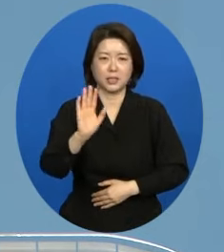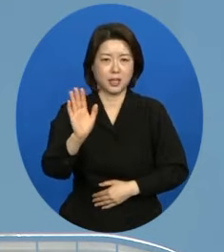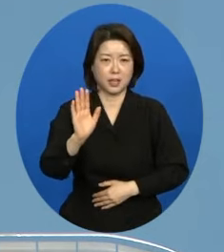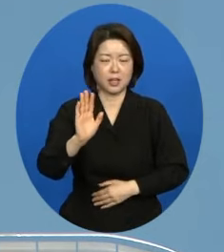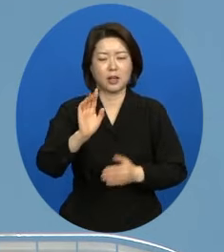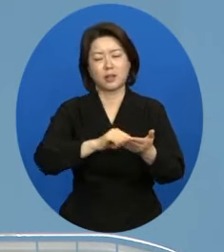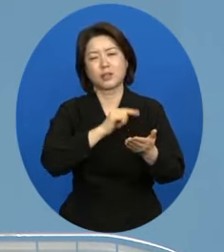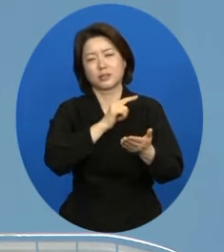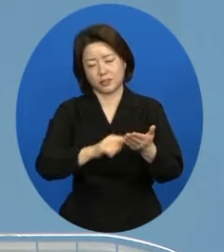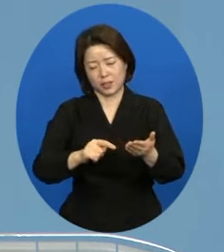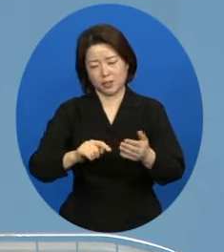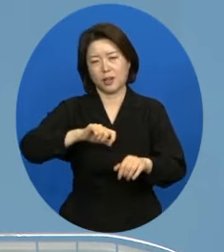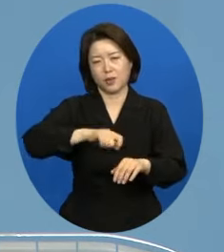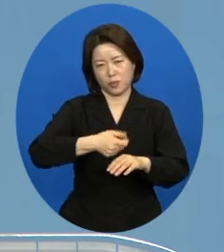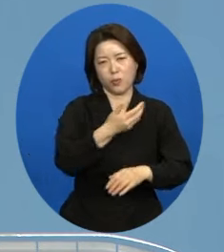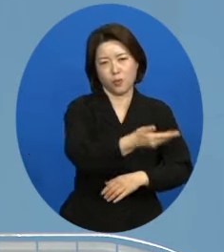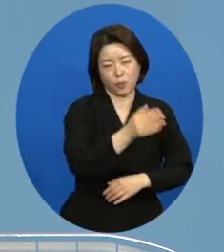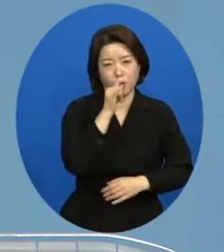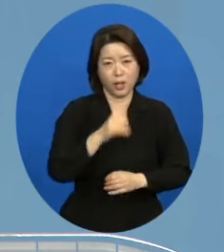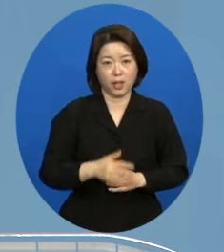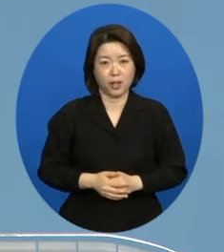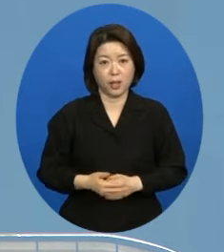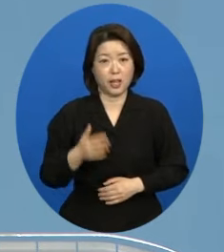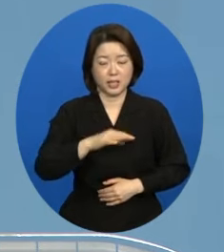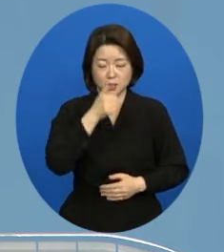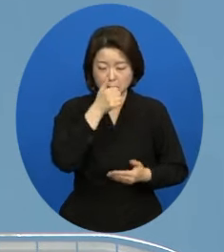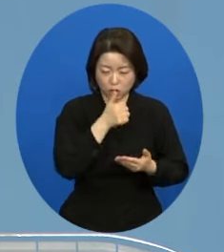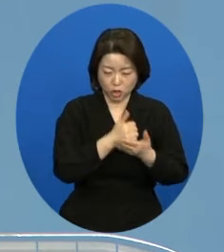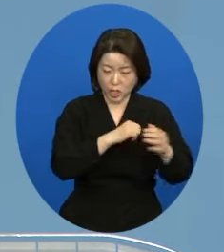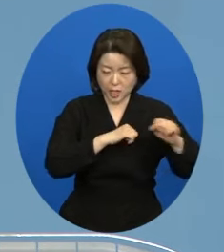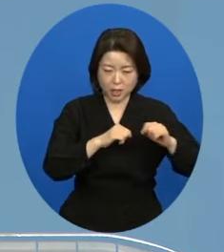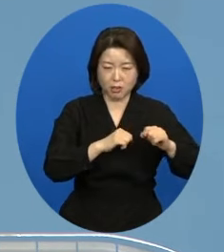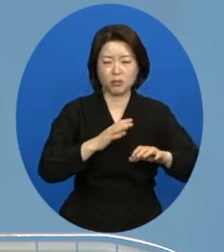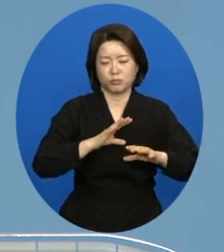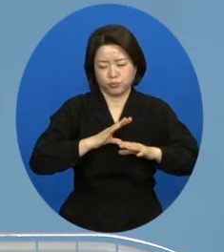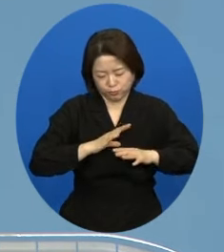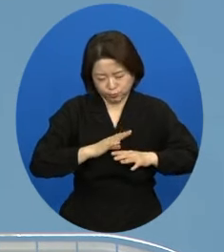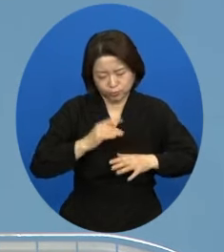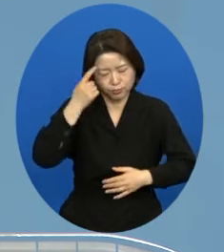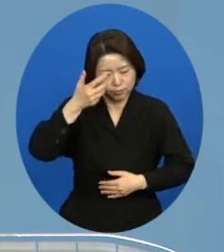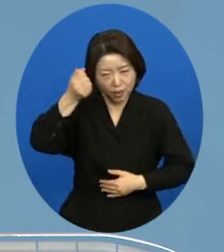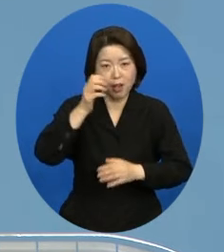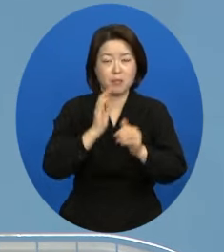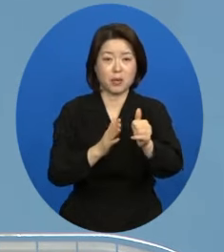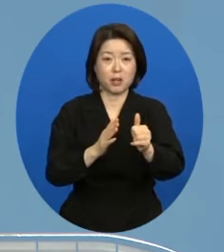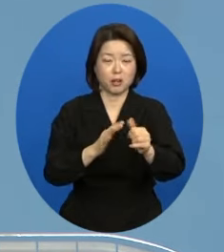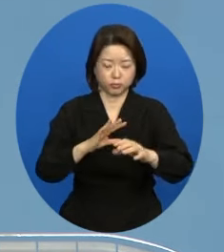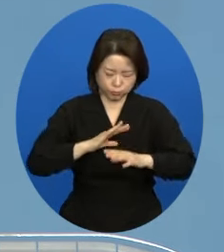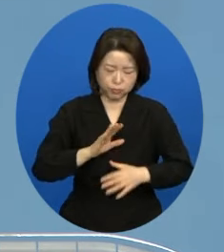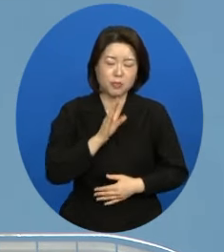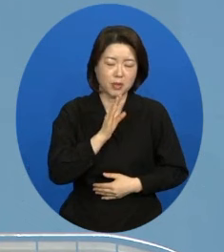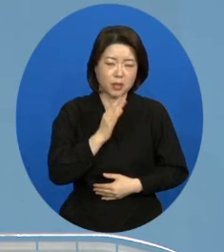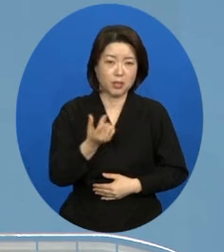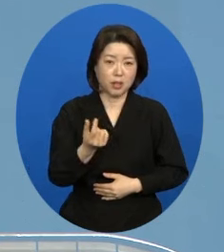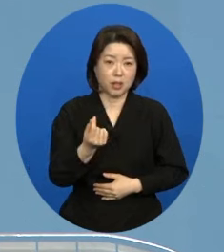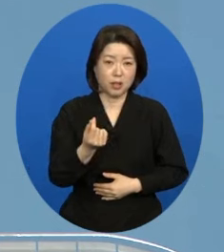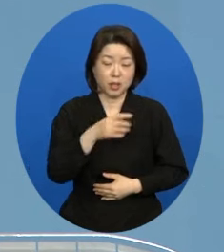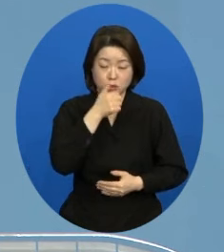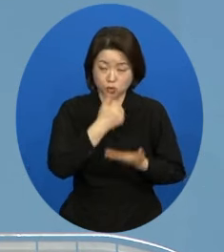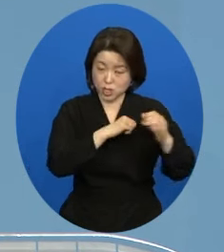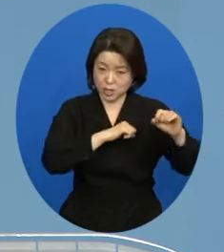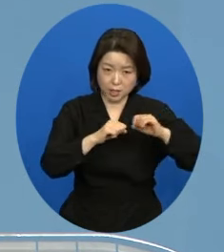대가를 치르게 하십니다 그러니까 여러분 죄는 것을 두려워해야 됩니다 무서워할 줄 알아야 돼요 여러분 죄는